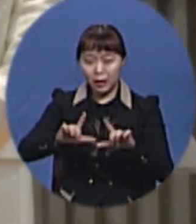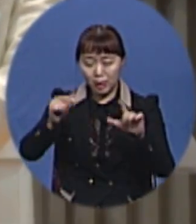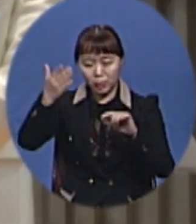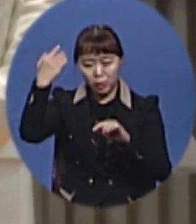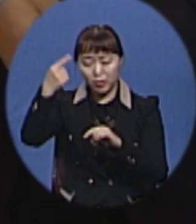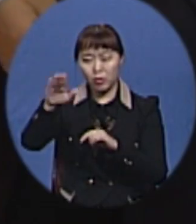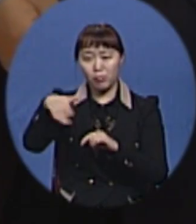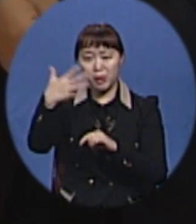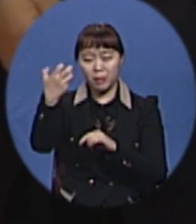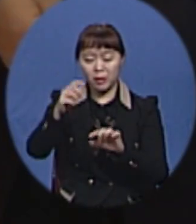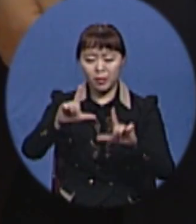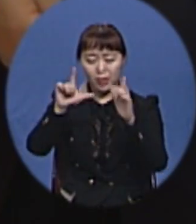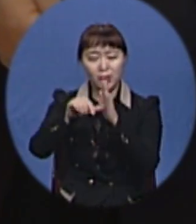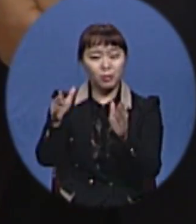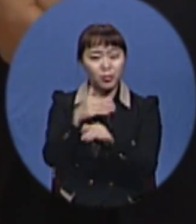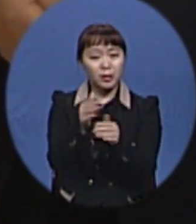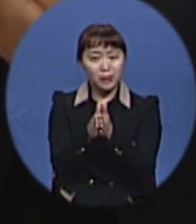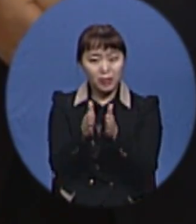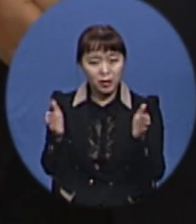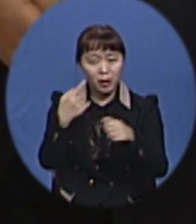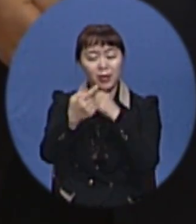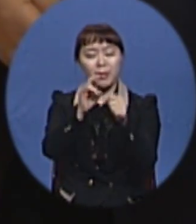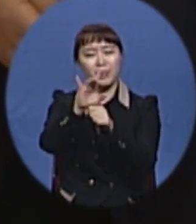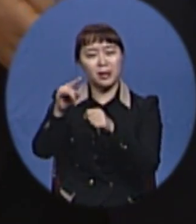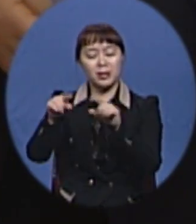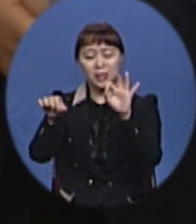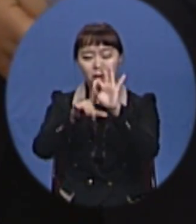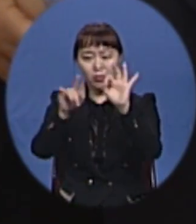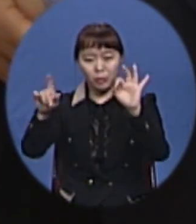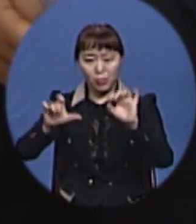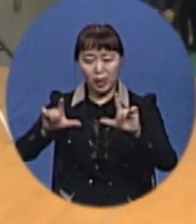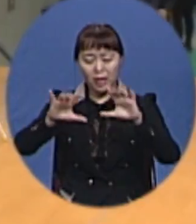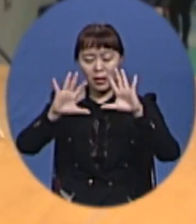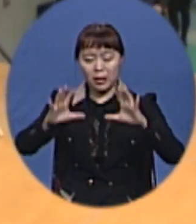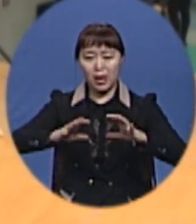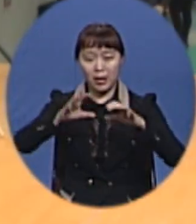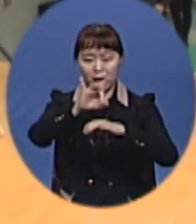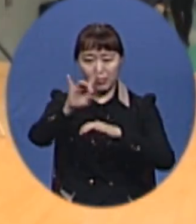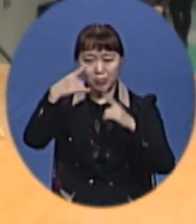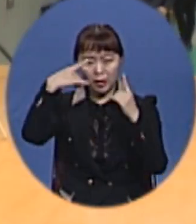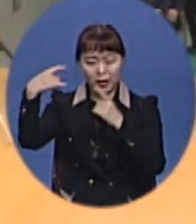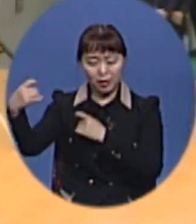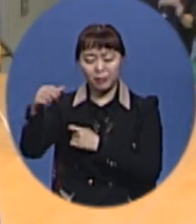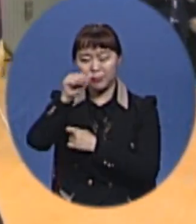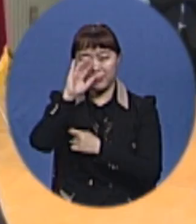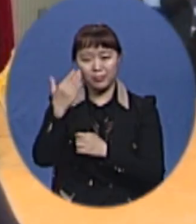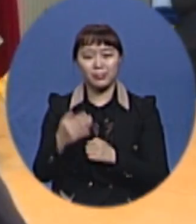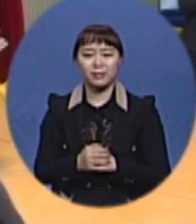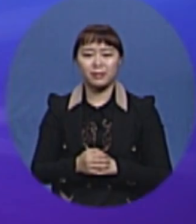지난 1980년부터 시작돼 매년 10월 15일 세계 각국에서 기념하고 있습니다.